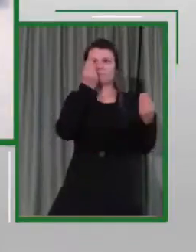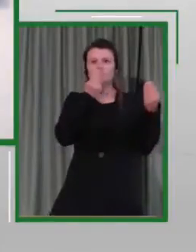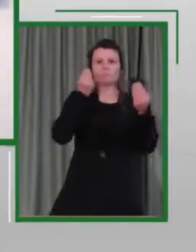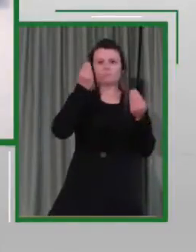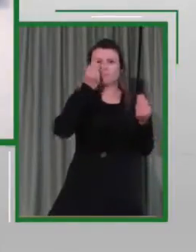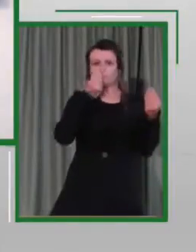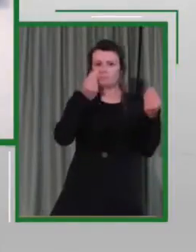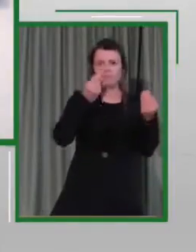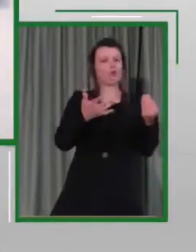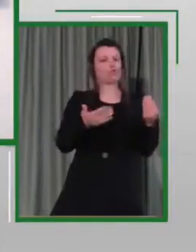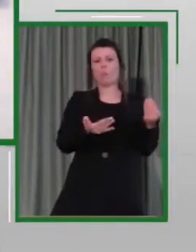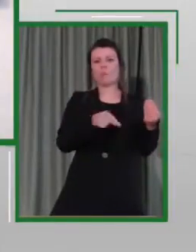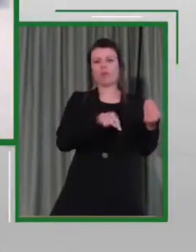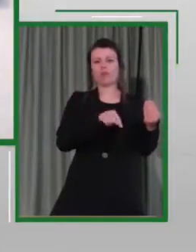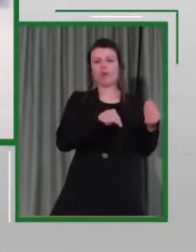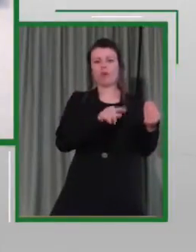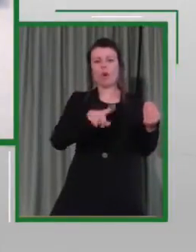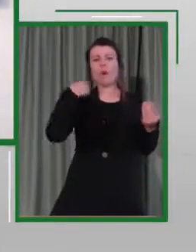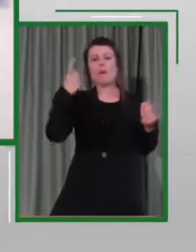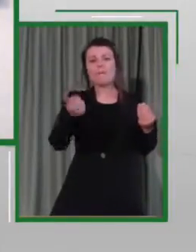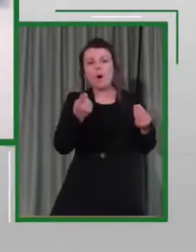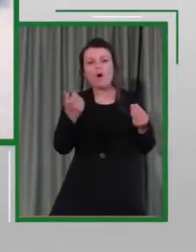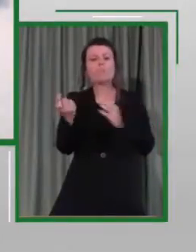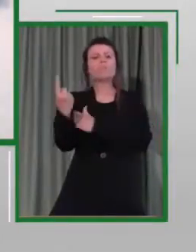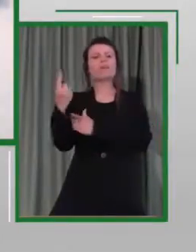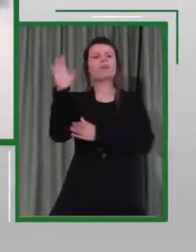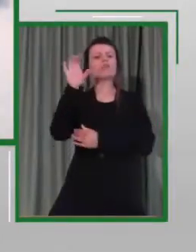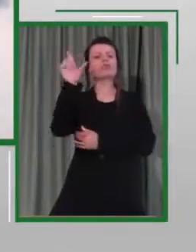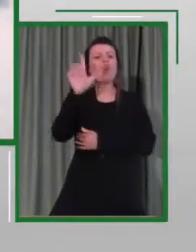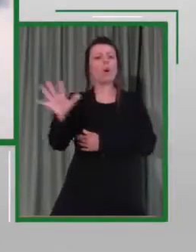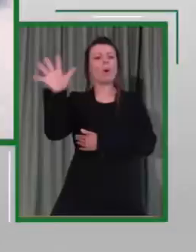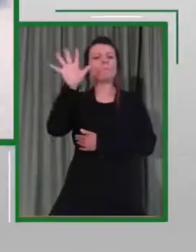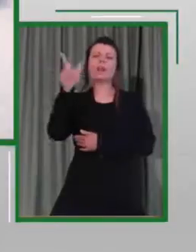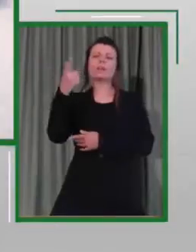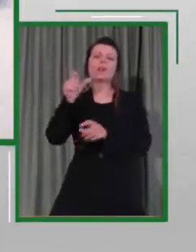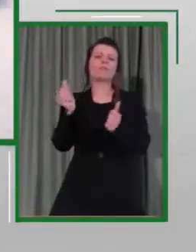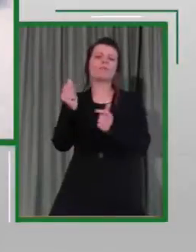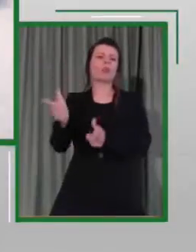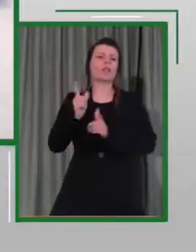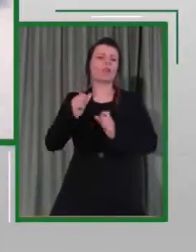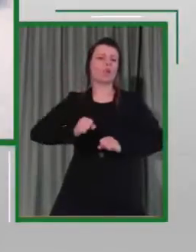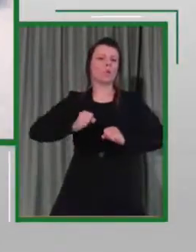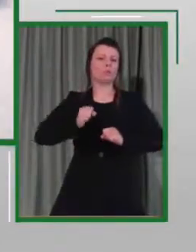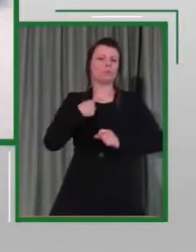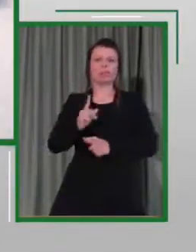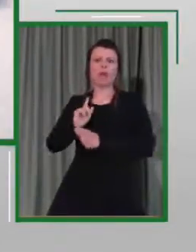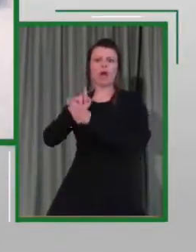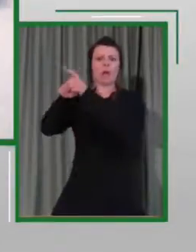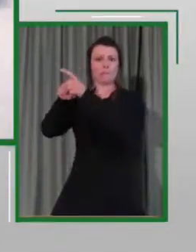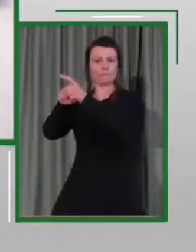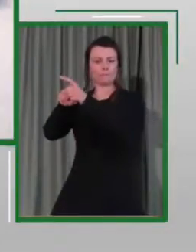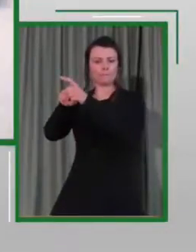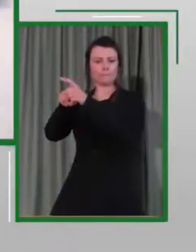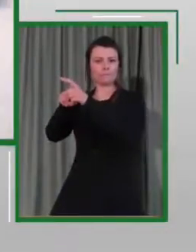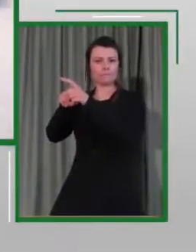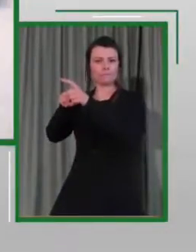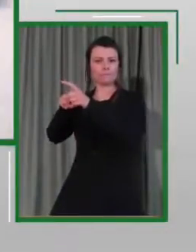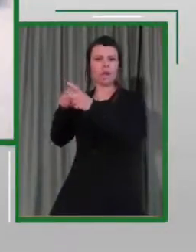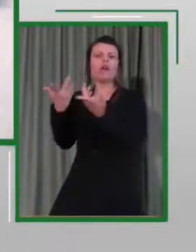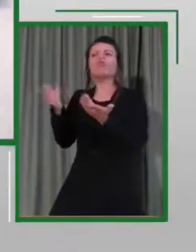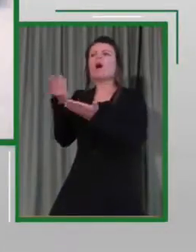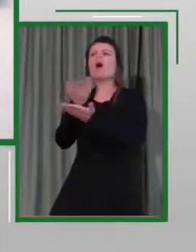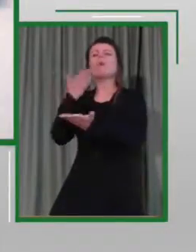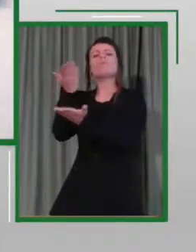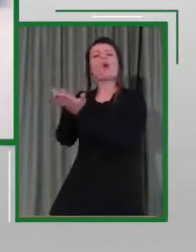possibilità da parte di Regione Lombardia, ci ha offerto la possibilità di aderire alla loro proposta, e quindi